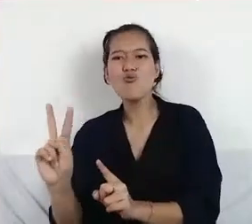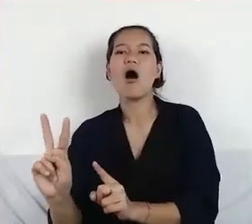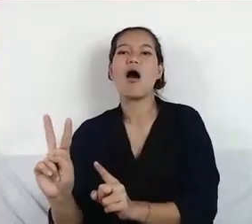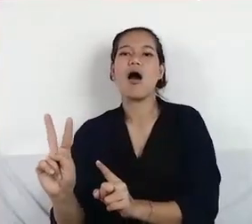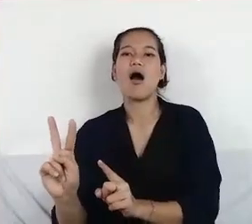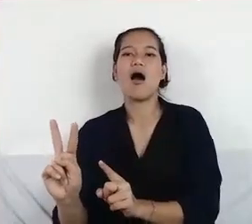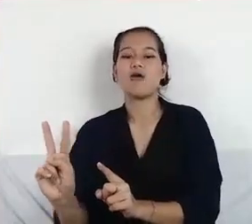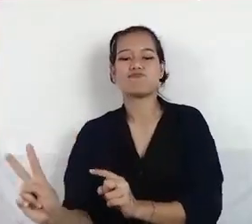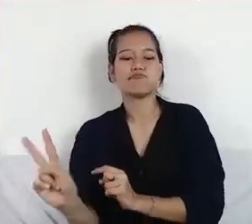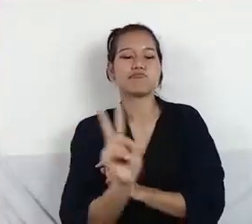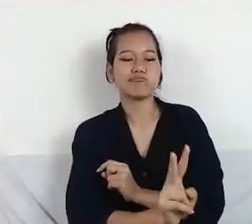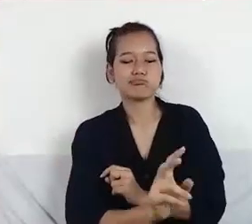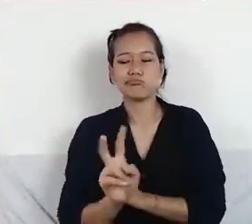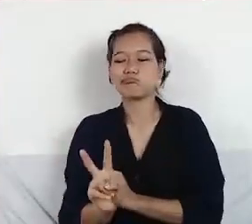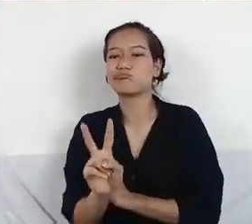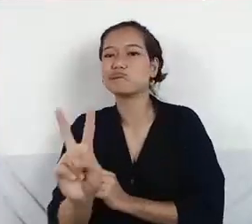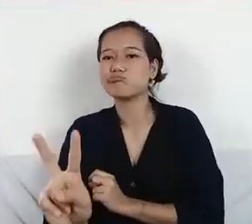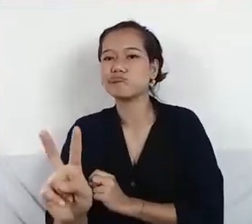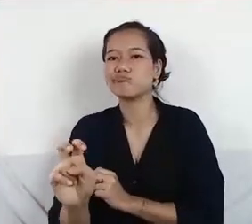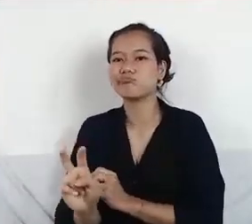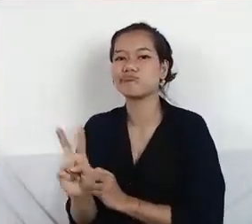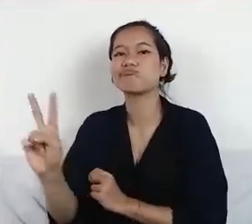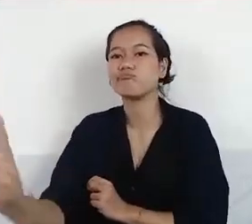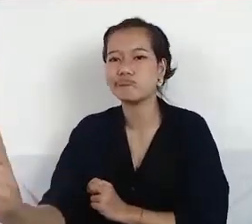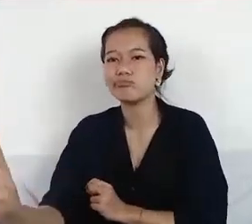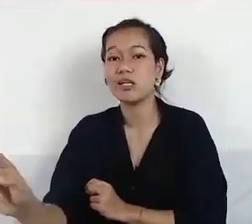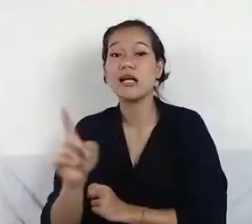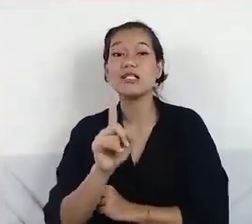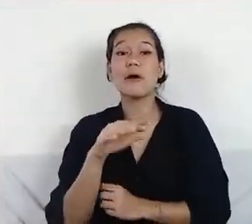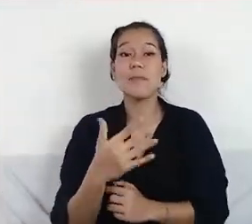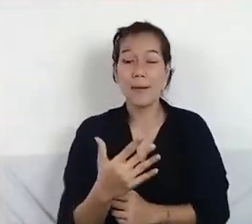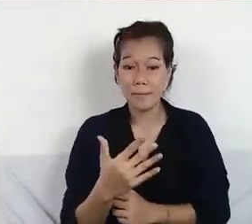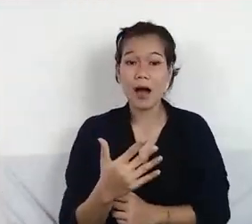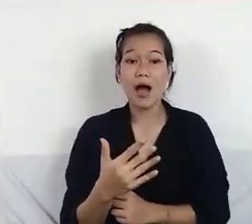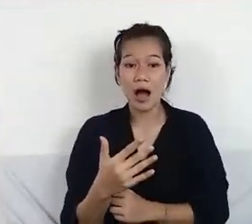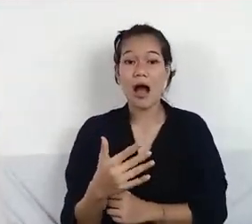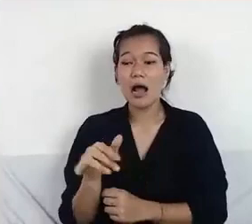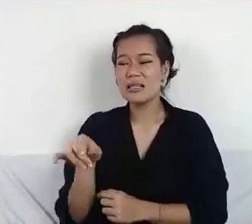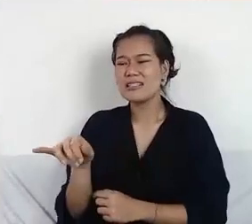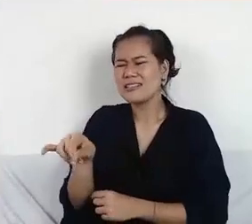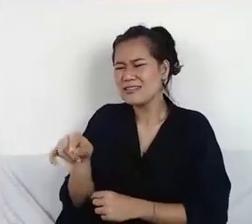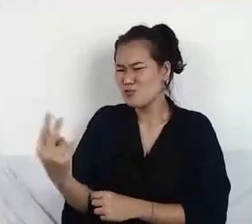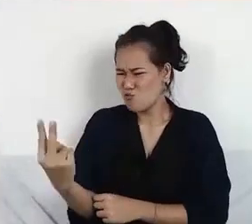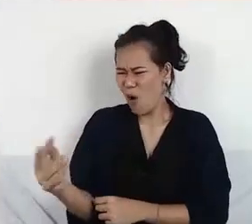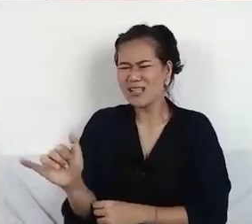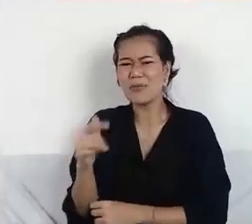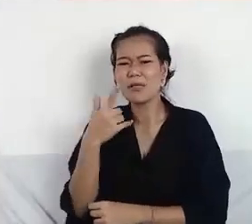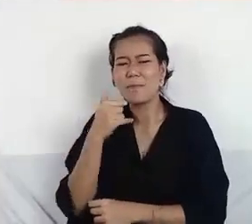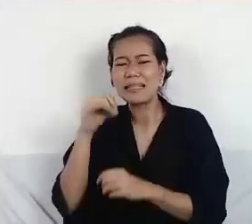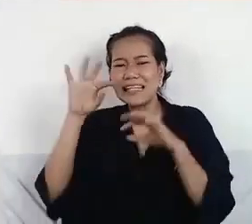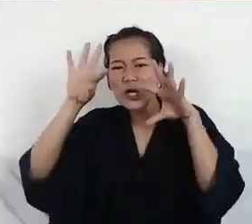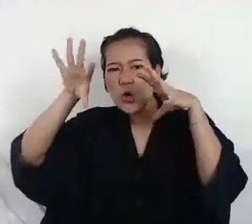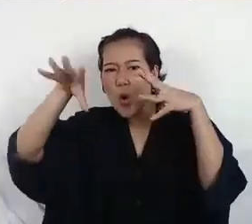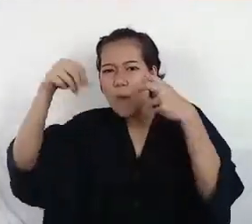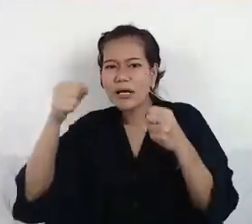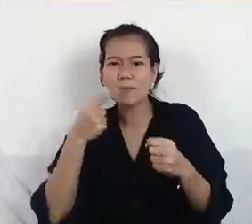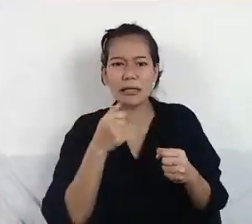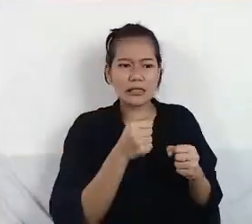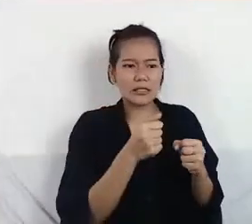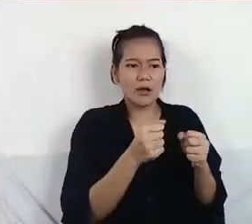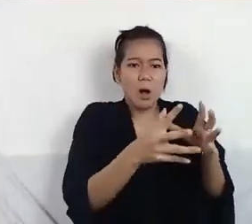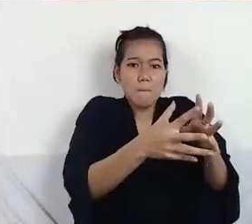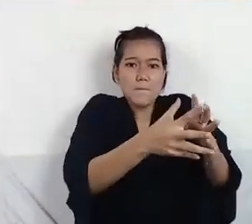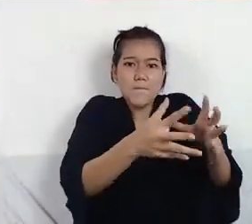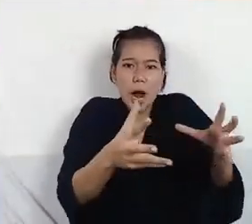Ya. Kenapa berdua-dua? Ya karena kamu diutus seperti anak domba di tengah-tengah kawanan